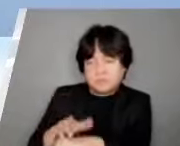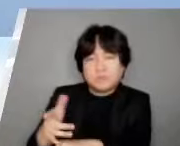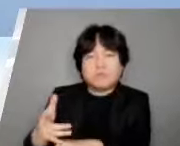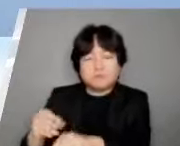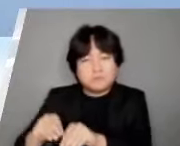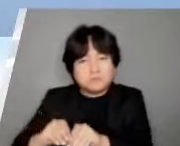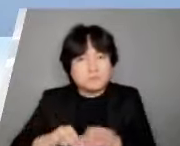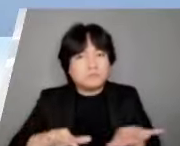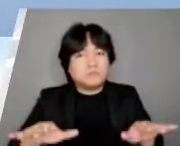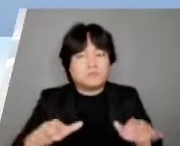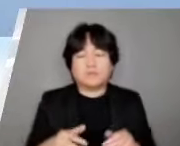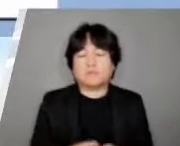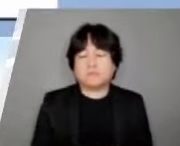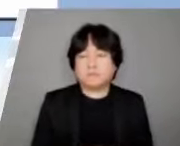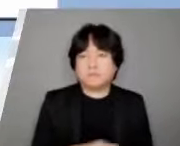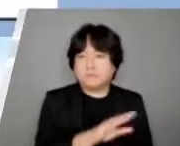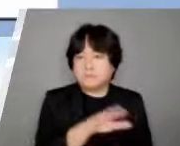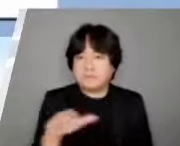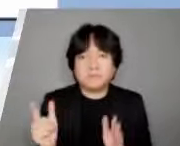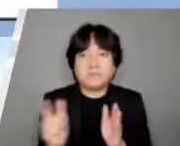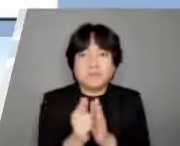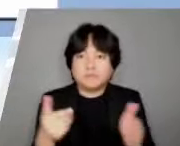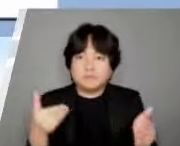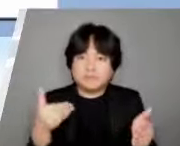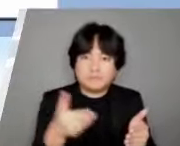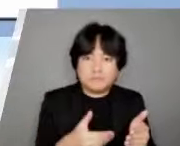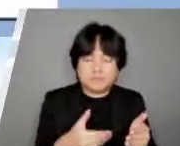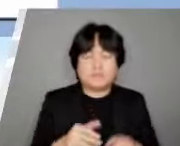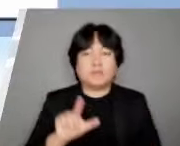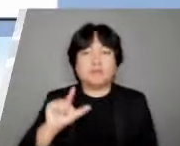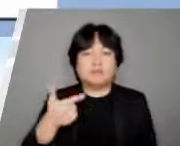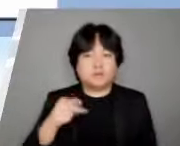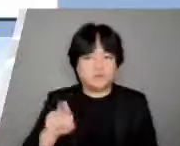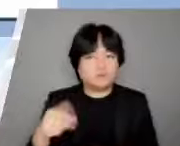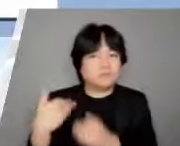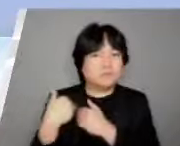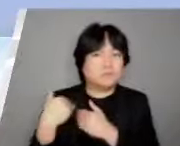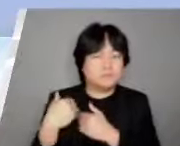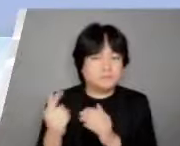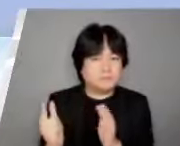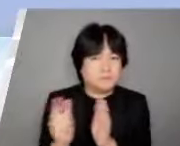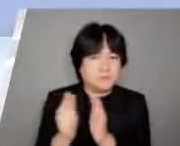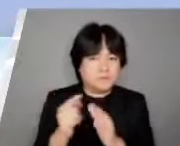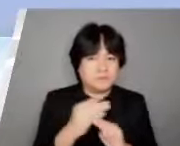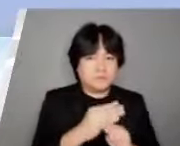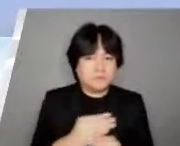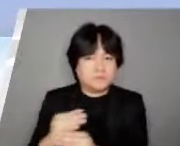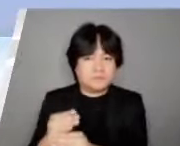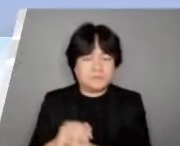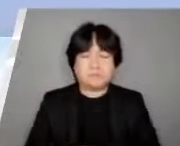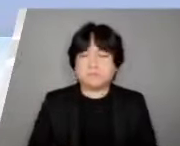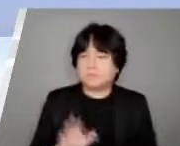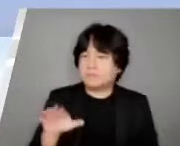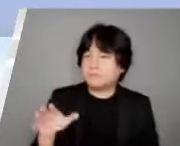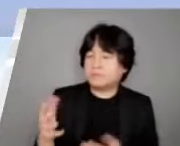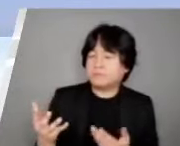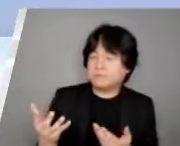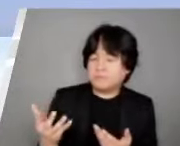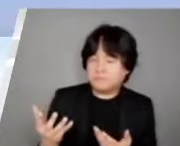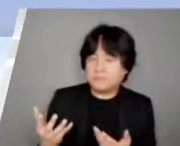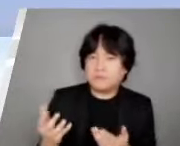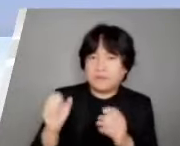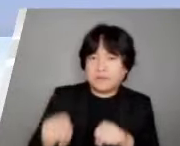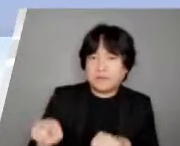sa permanent danger zone pero yung enforcement po ay nasa lgu opo very quickly po muli paalala sa ating mga kababayan na posibleng abutan